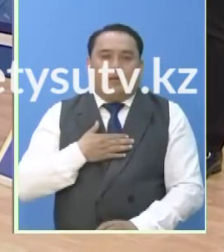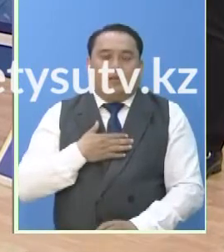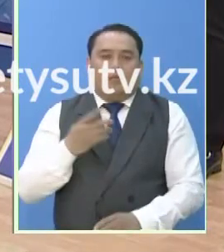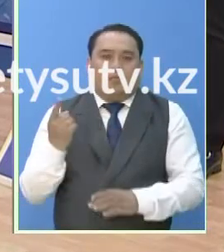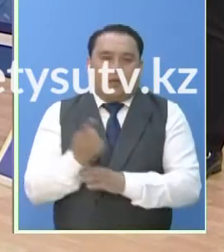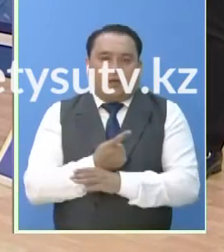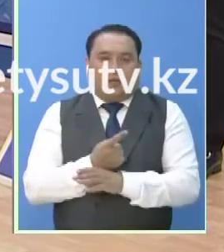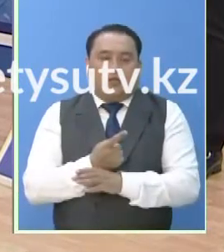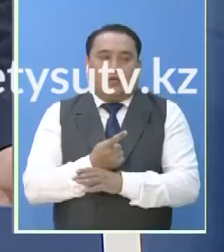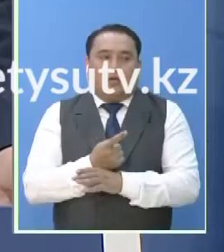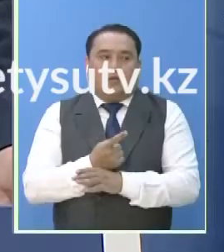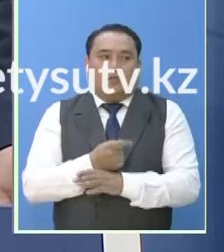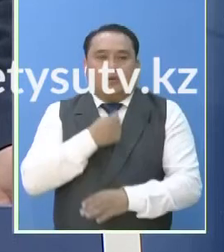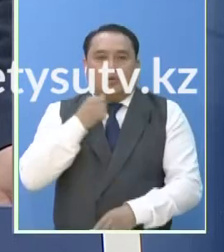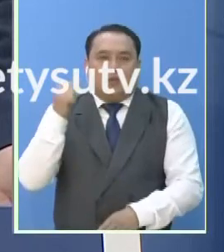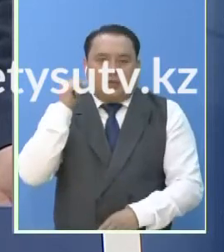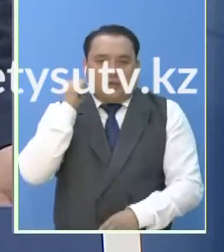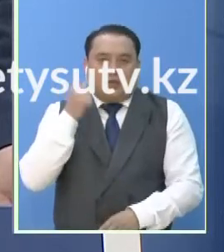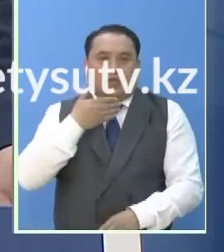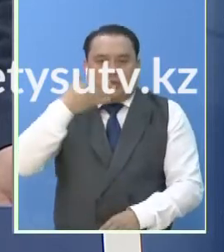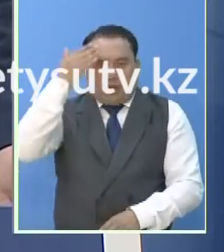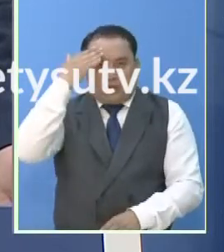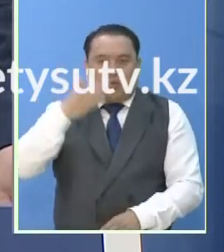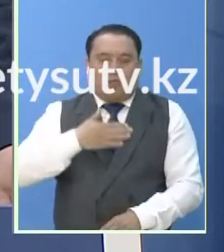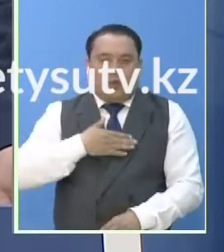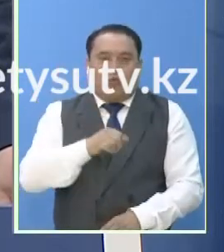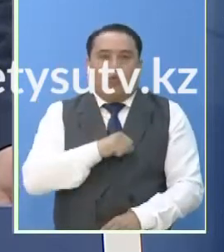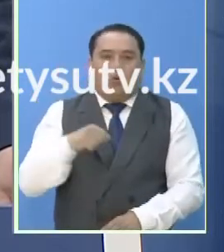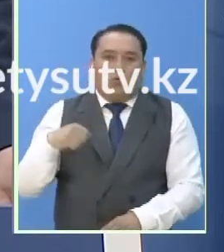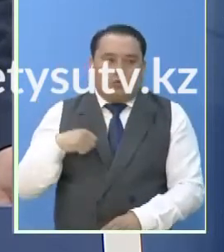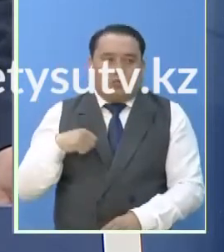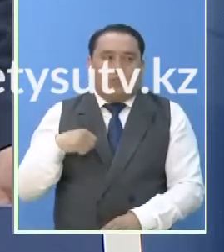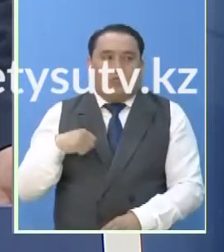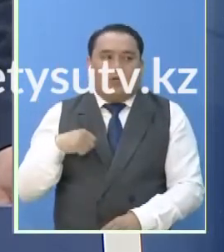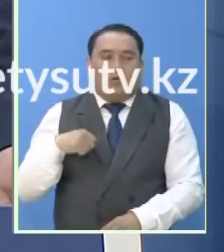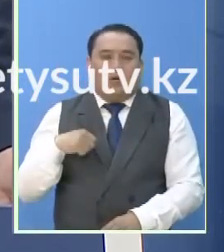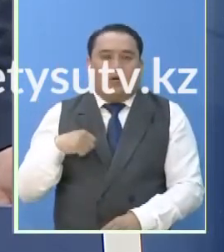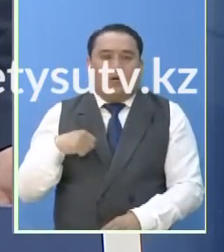Бірінші не кезінде жаңа былтыр енді жазда мен өзім мысалы